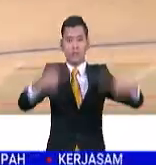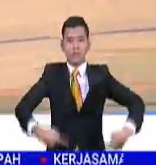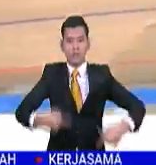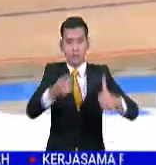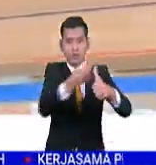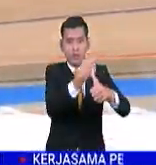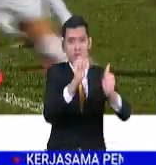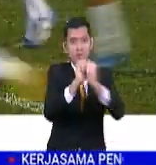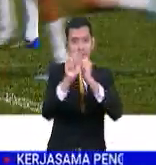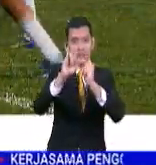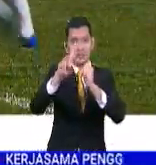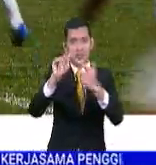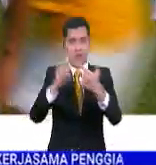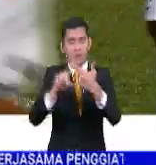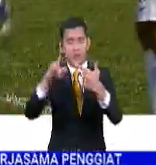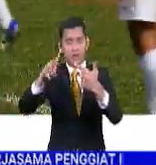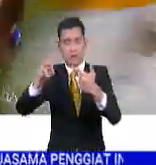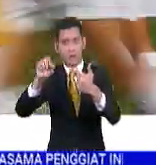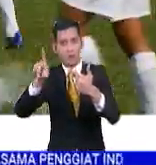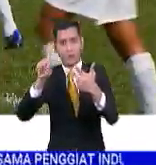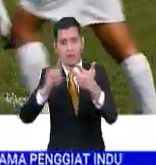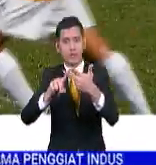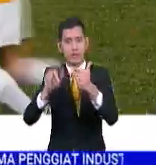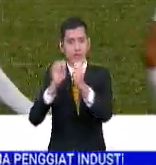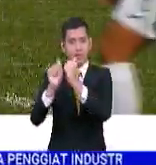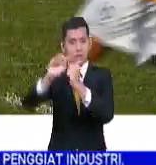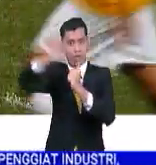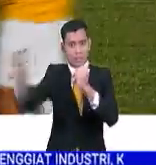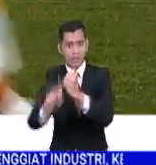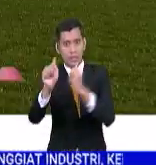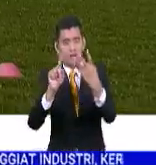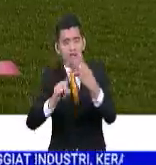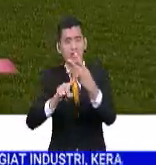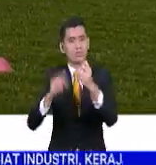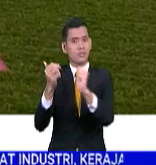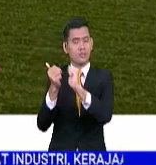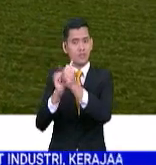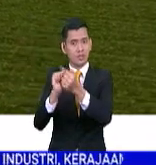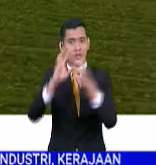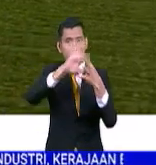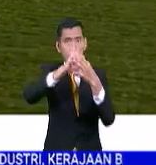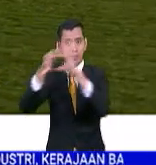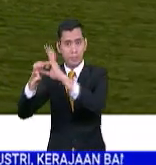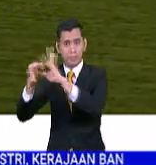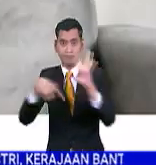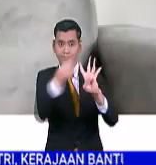iaitu Sukan C, Sukan Commonwealth, Sukan Asia dan Sukan Olimpik.